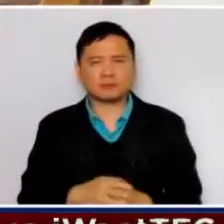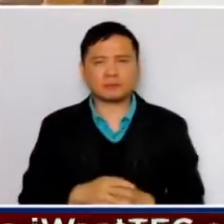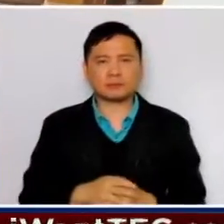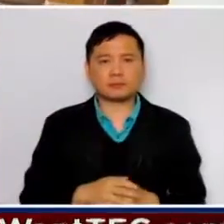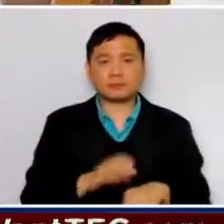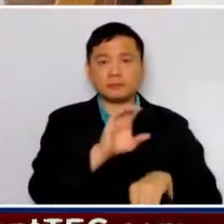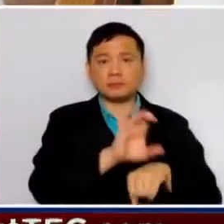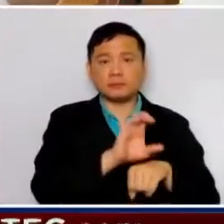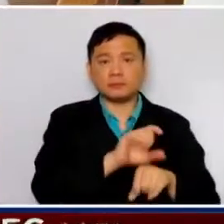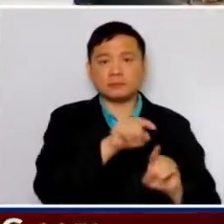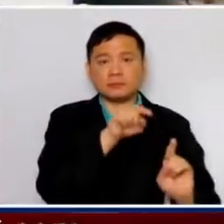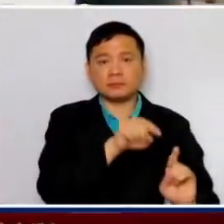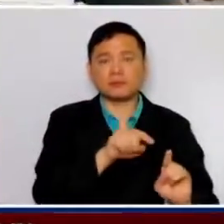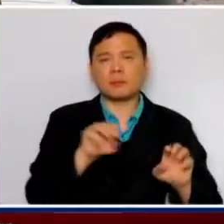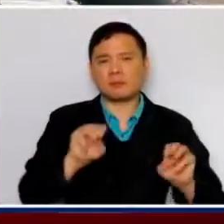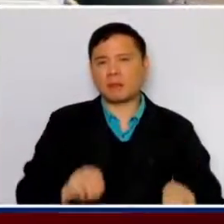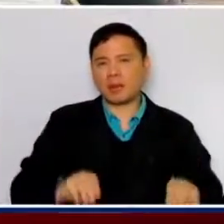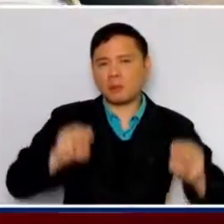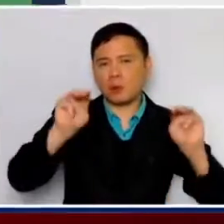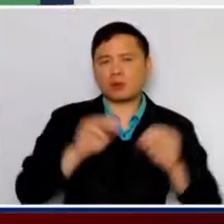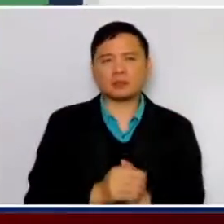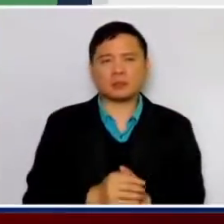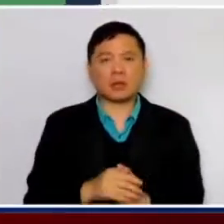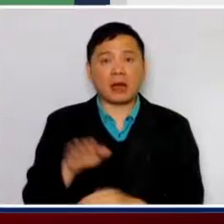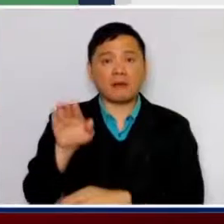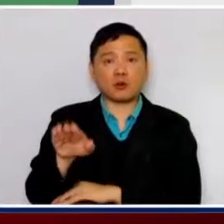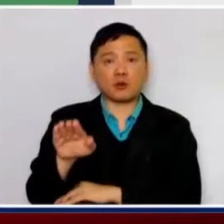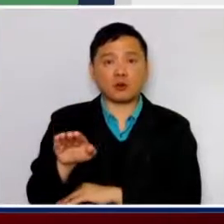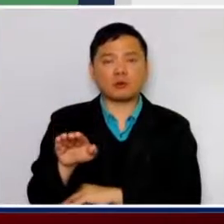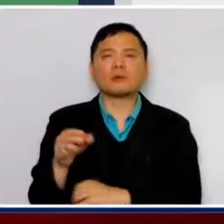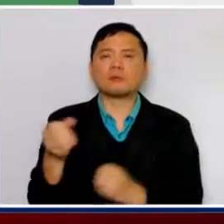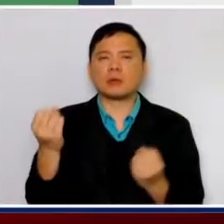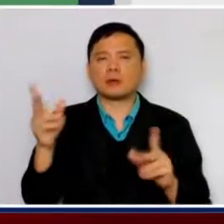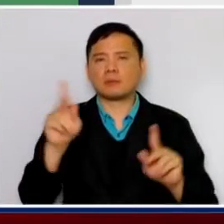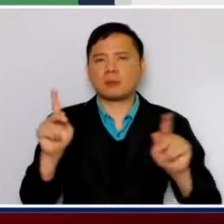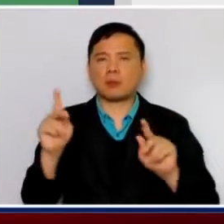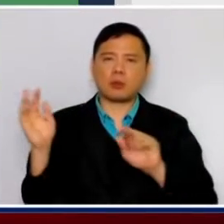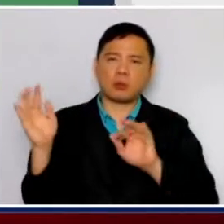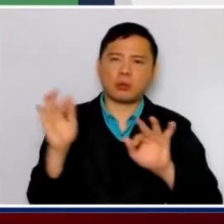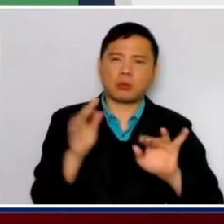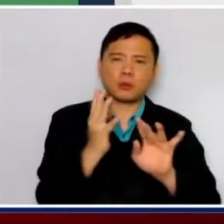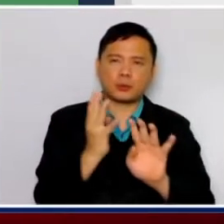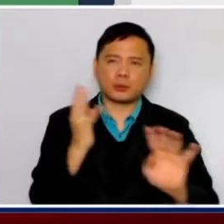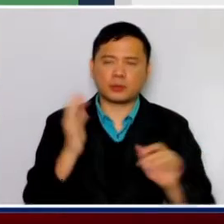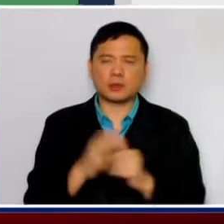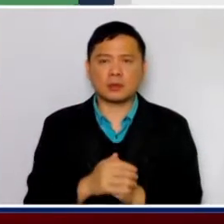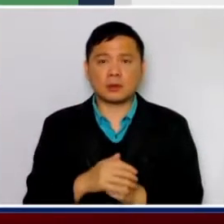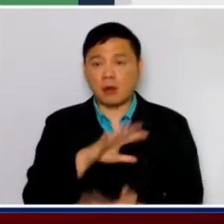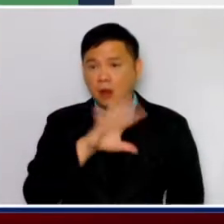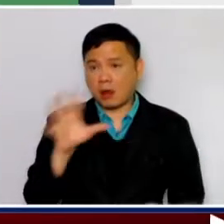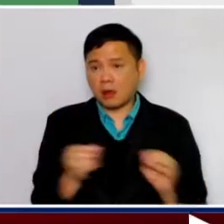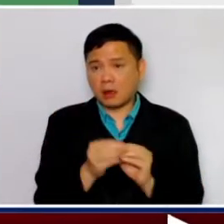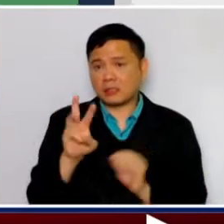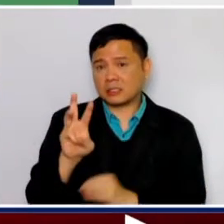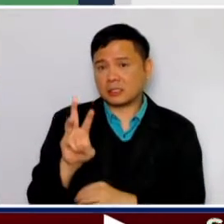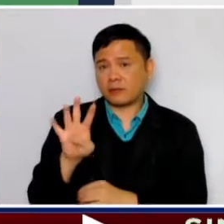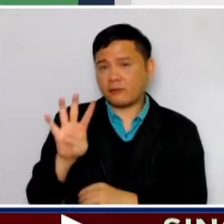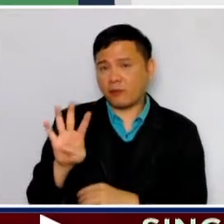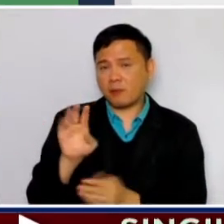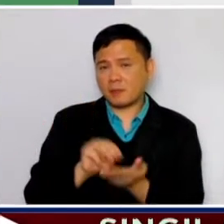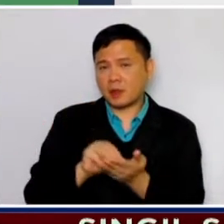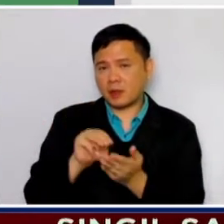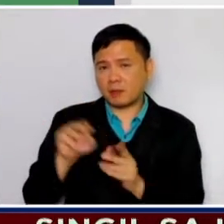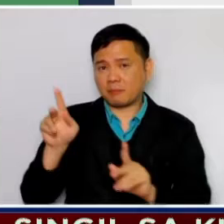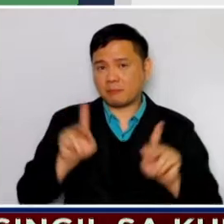Malabon, tanghali na dumami ang mga nagpapabakuna. Base sa datos, nasa 64 million na individual o 71%